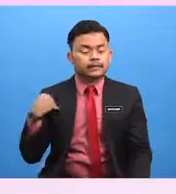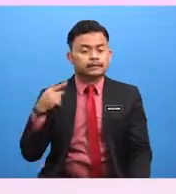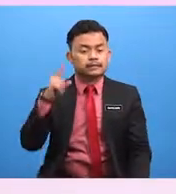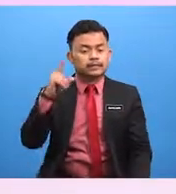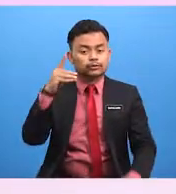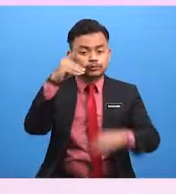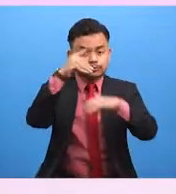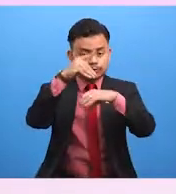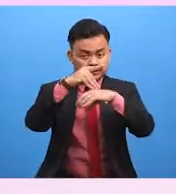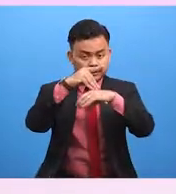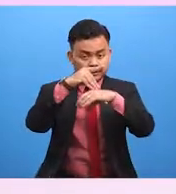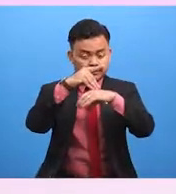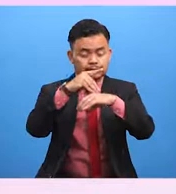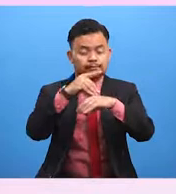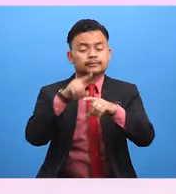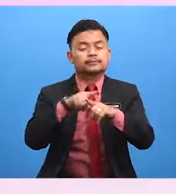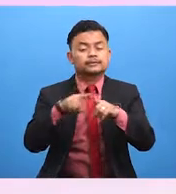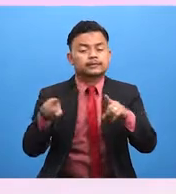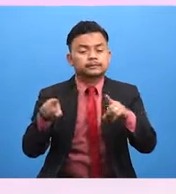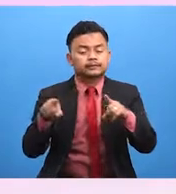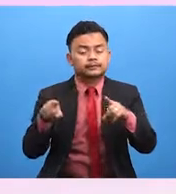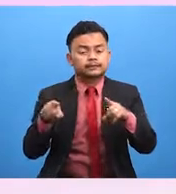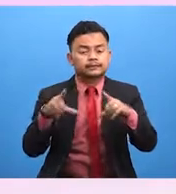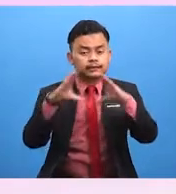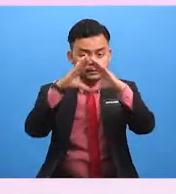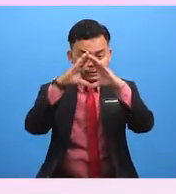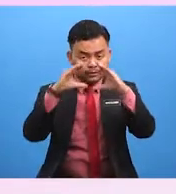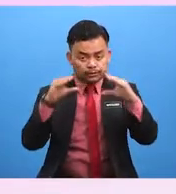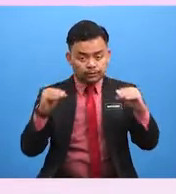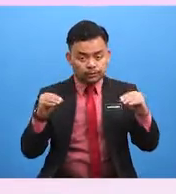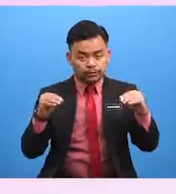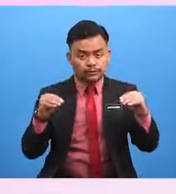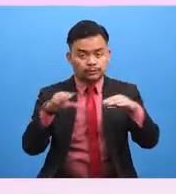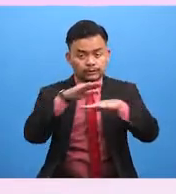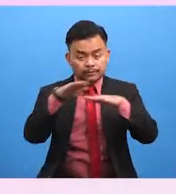puncak. Tetapi, kon mempunyai tapak bulatan.